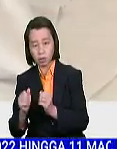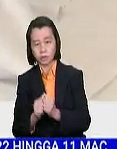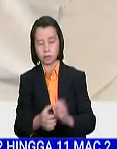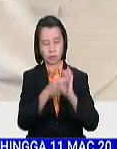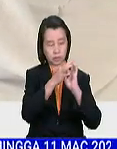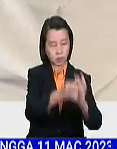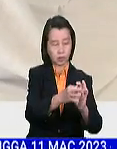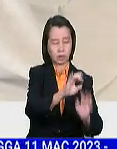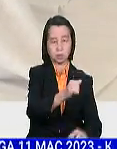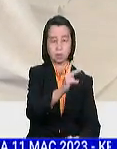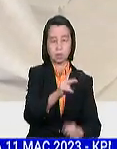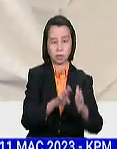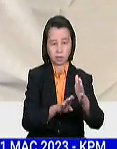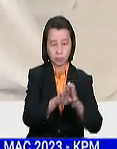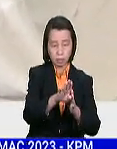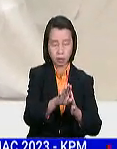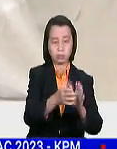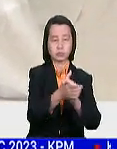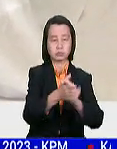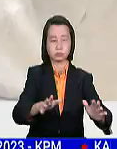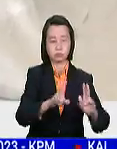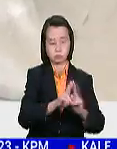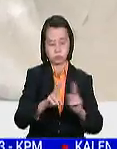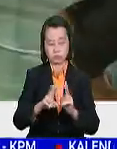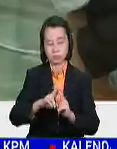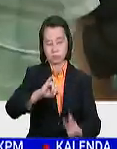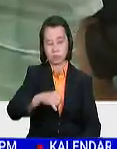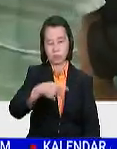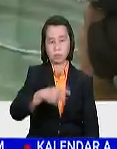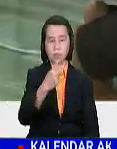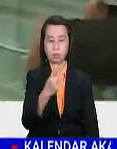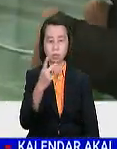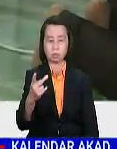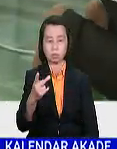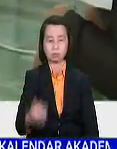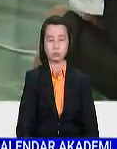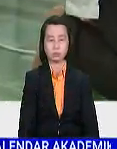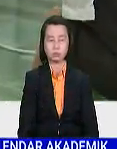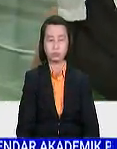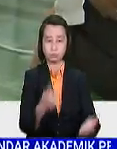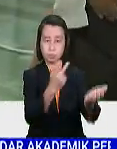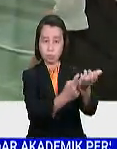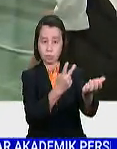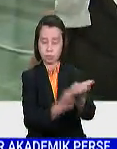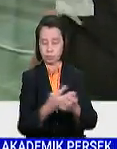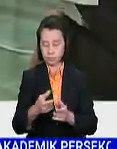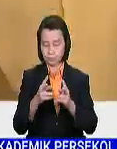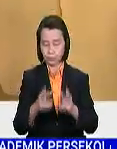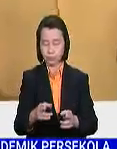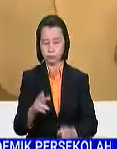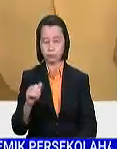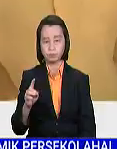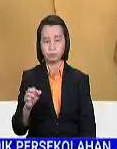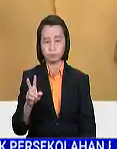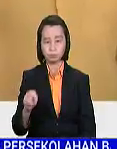kerjasama jawatankuasa pembangunan dan keselamatan Kampung jadi Keke Kampung Sungai apa As kursus ini diresmikan ahli dewan